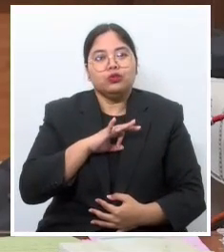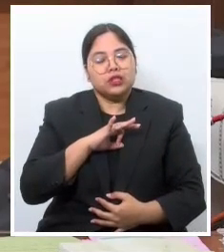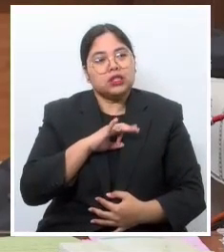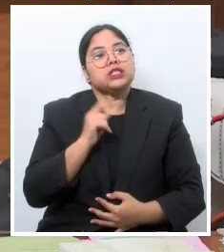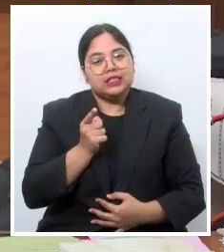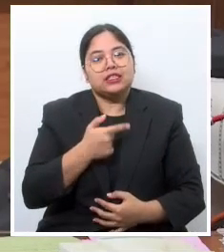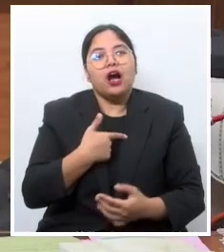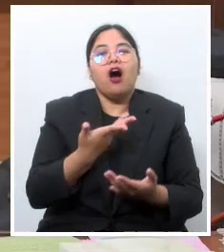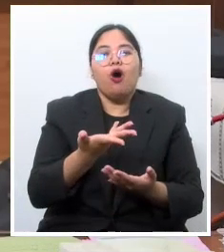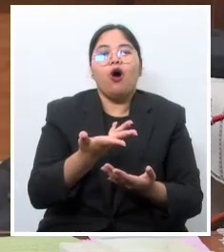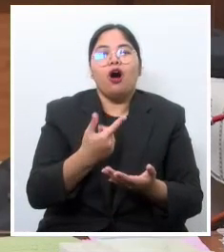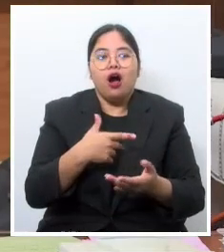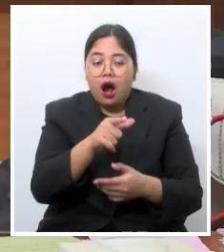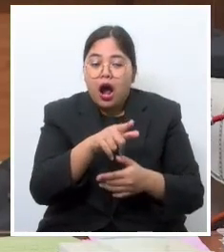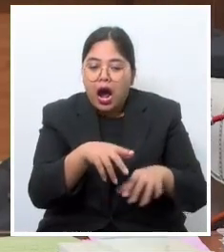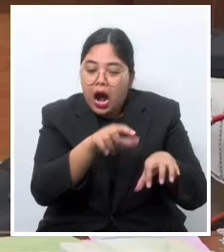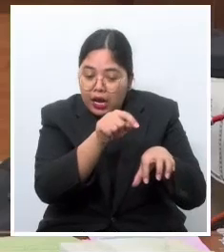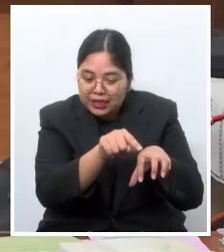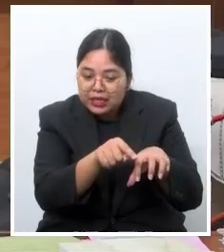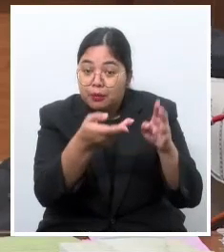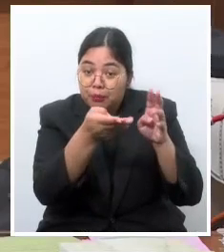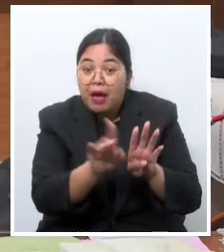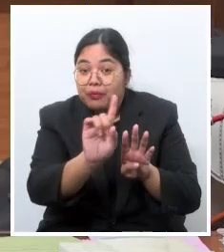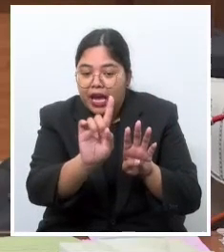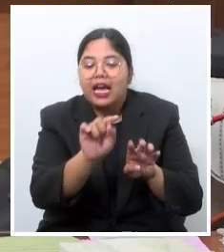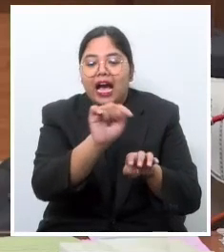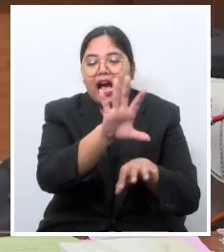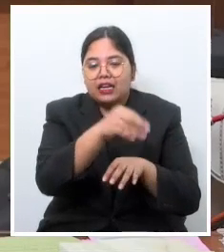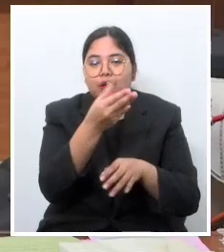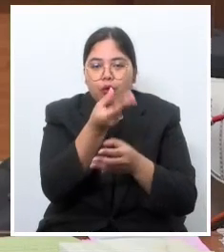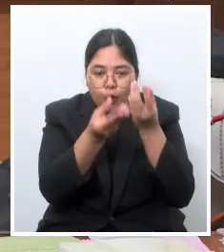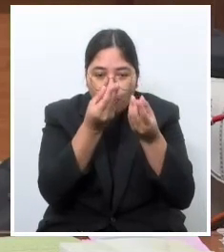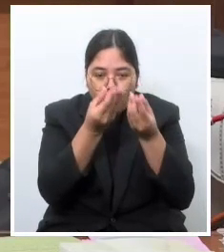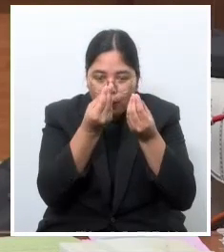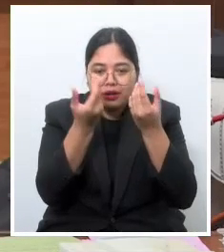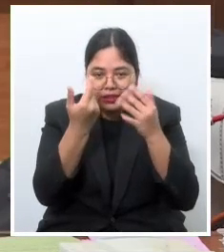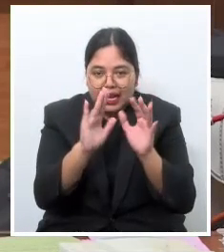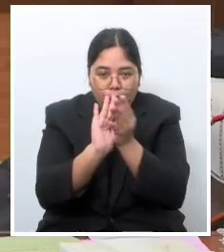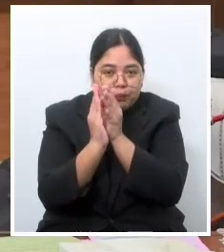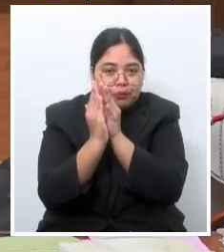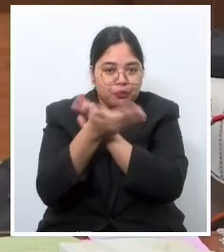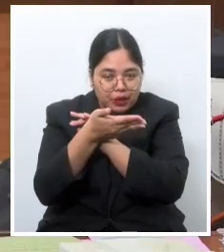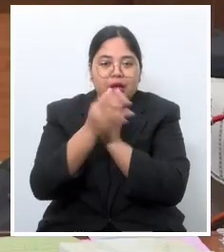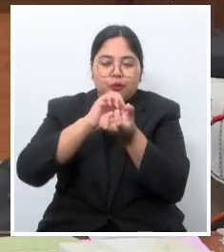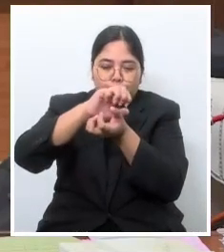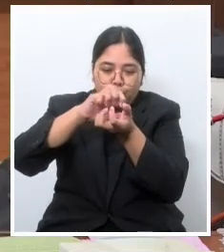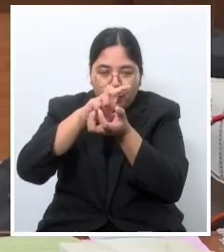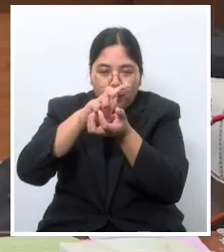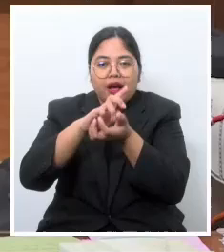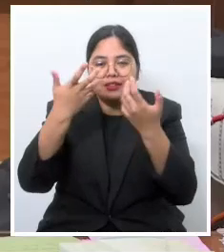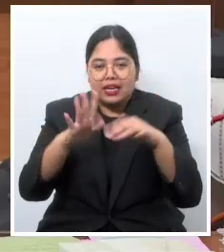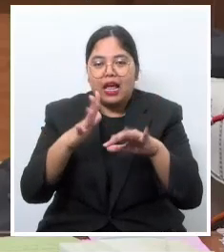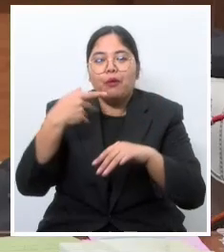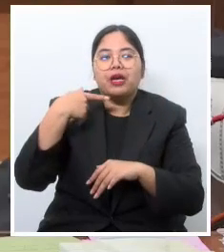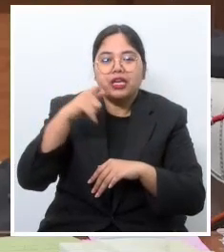อ่านำองค์ความรู้เหล่านี้ซึ่งเป็นความรู้ที่เ่อยังเก็บสะสมอยู่ในท้องถิ่นเนี่ยมาใช้